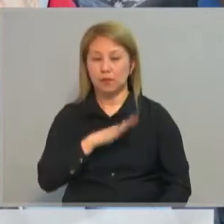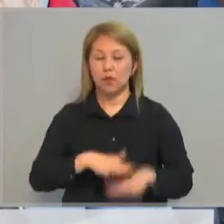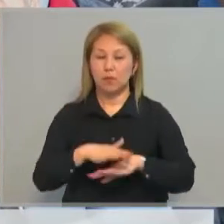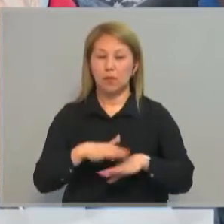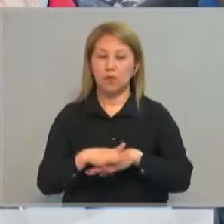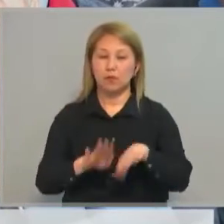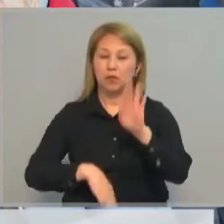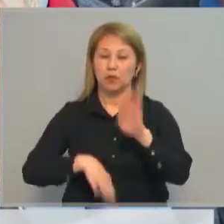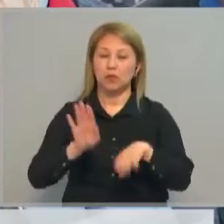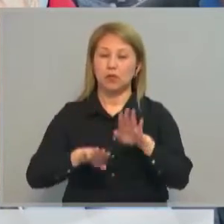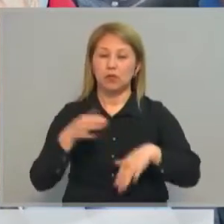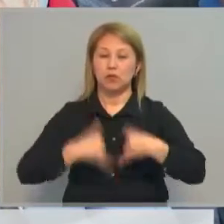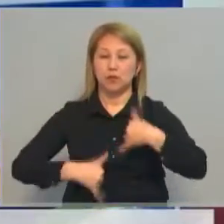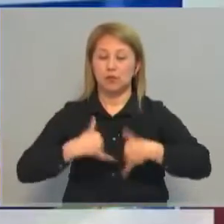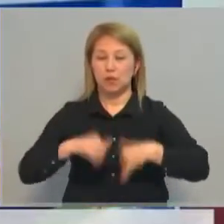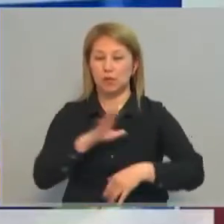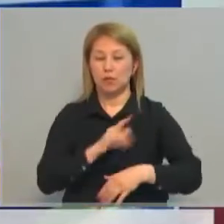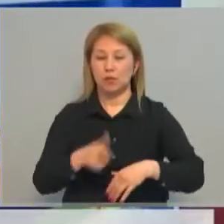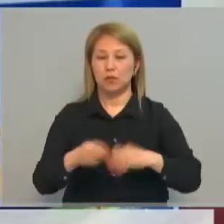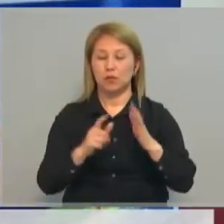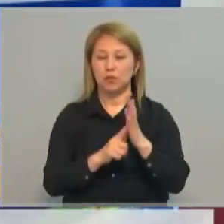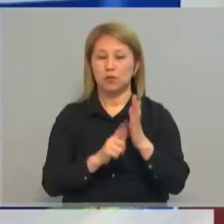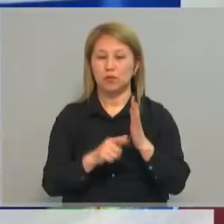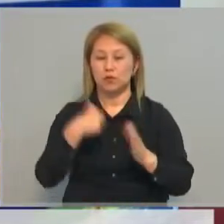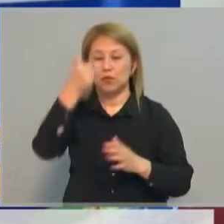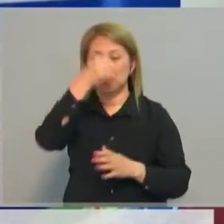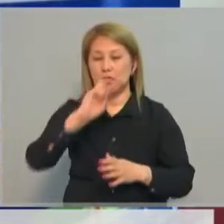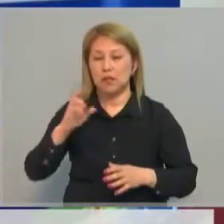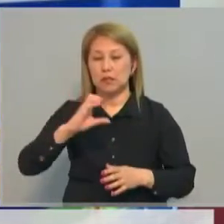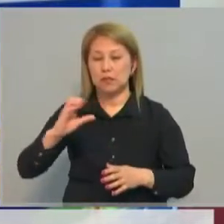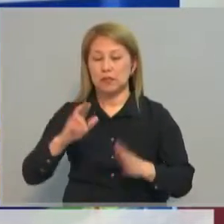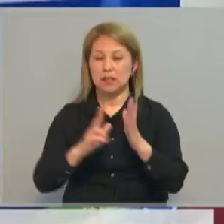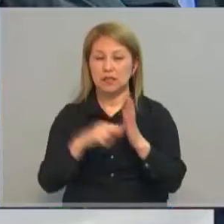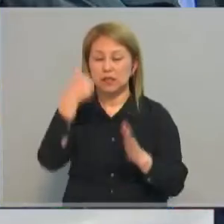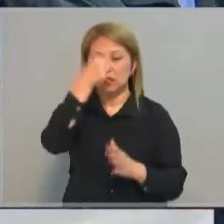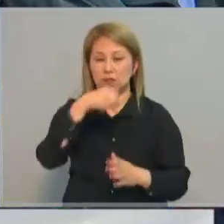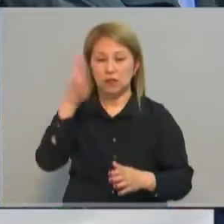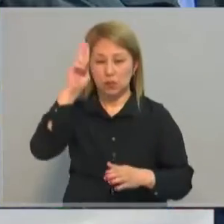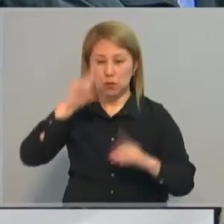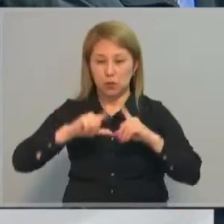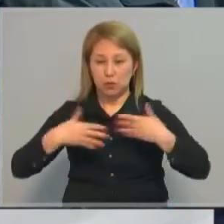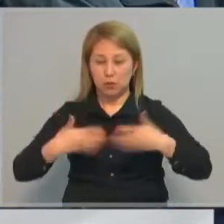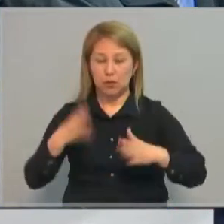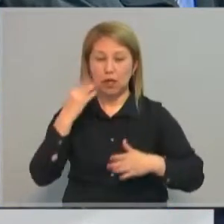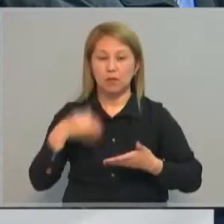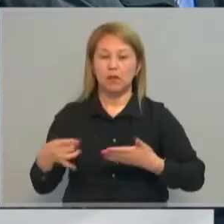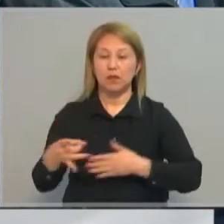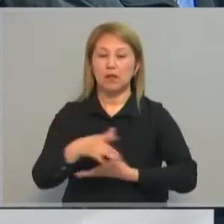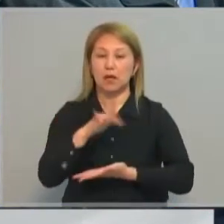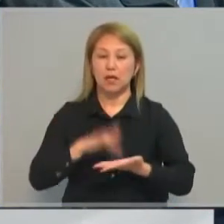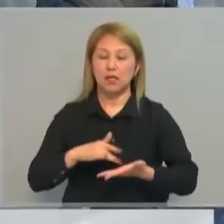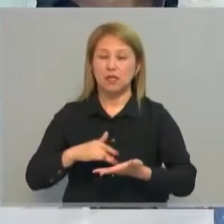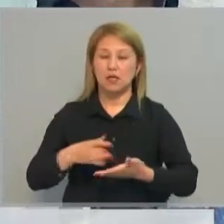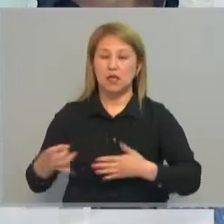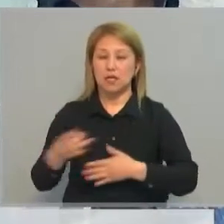математика мұғалімі болған. 1977 жылы Қарсыбай Спатаев атындағы 8 жылдық мектепті бітіріп, Алматы қаласындағы республикалық